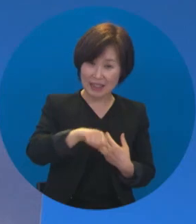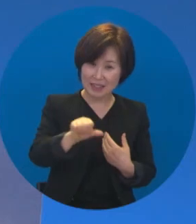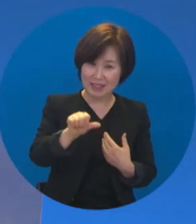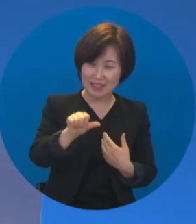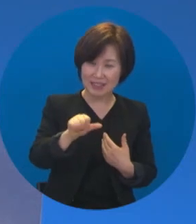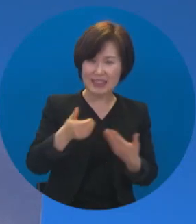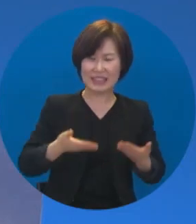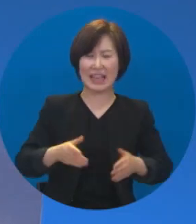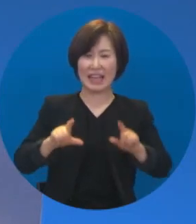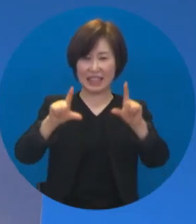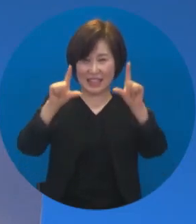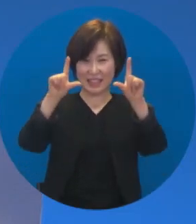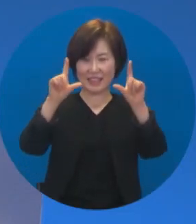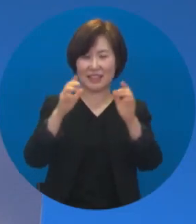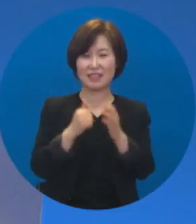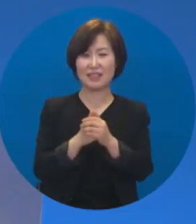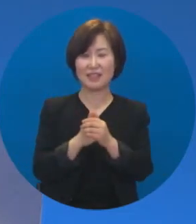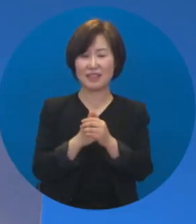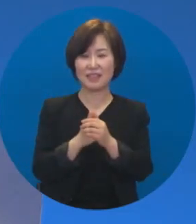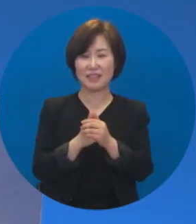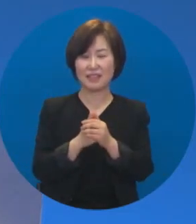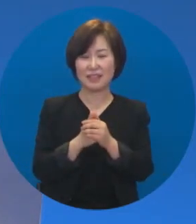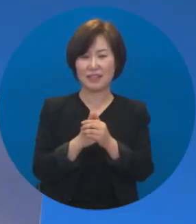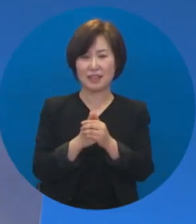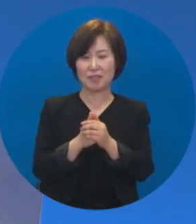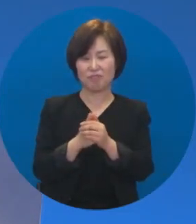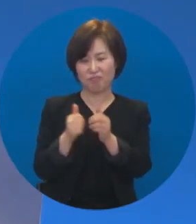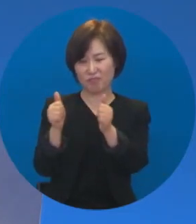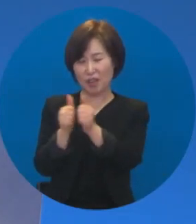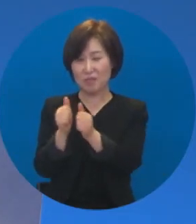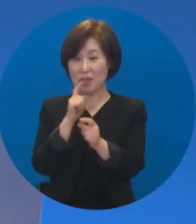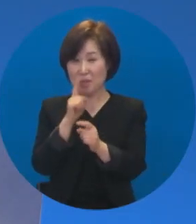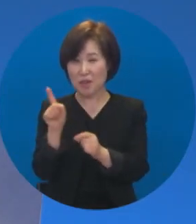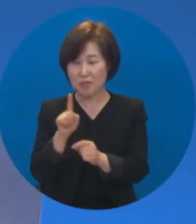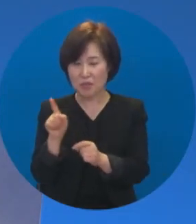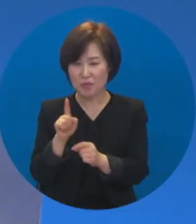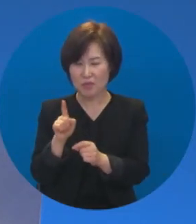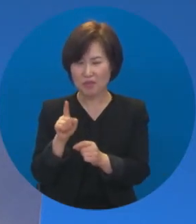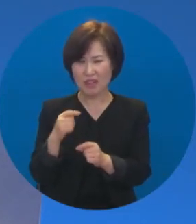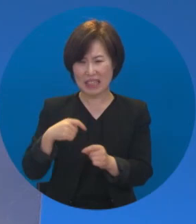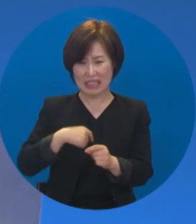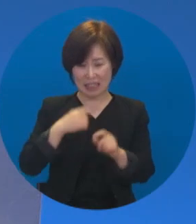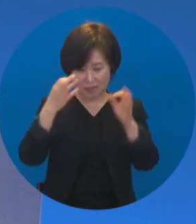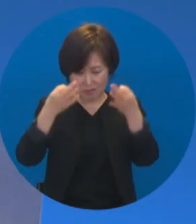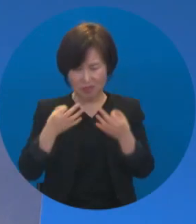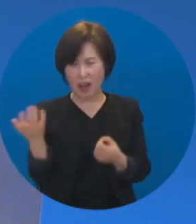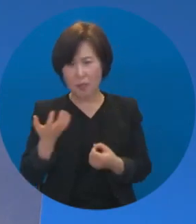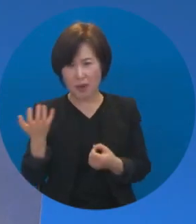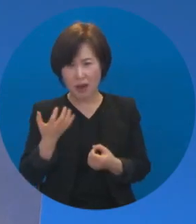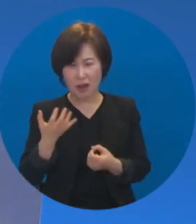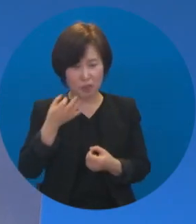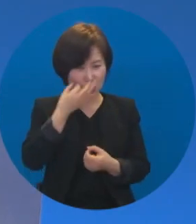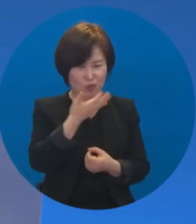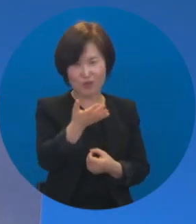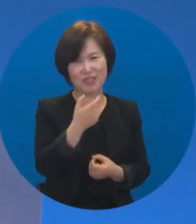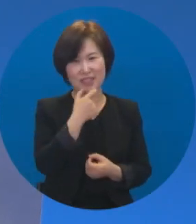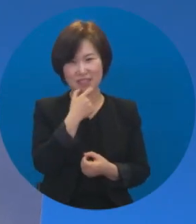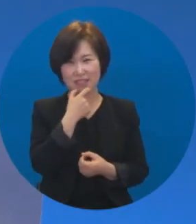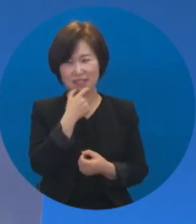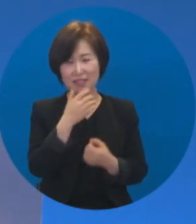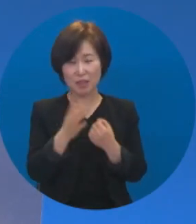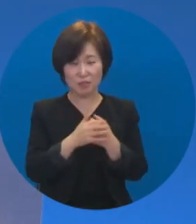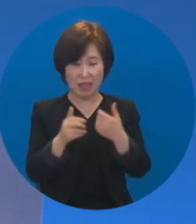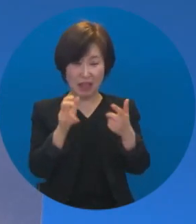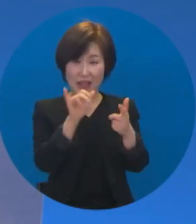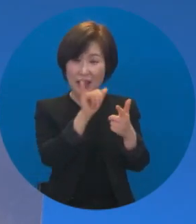생일이 있었어요. 남자들이 그러더라고요. 아픈 모습을 안 보이고 싶어해요. 그래서 애들을 오랫동안 안 봤거든요. 특히